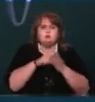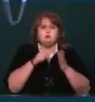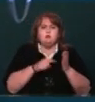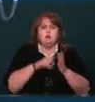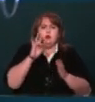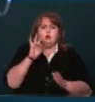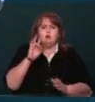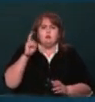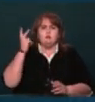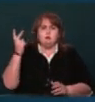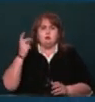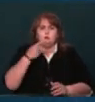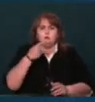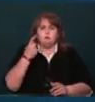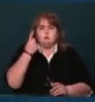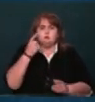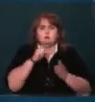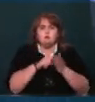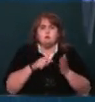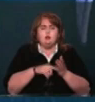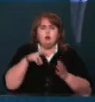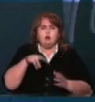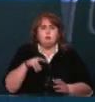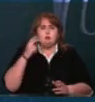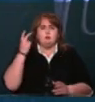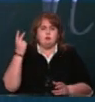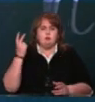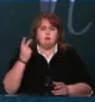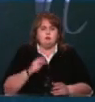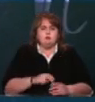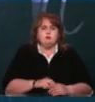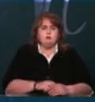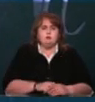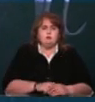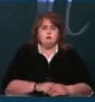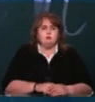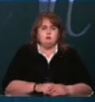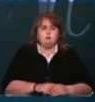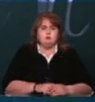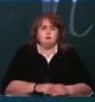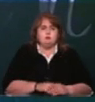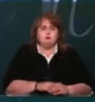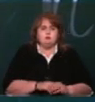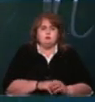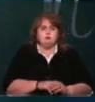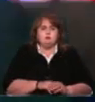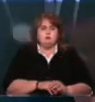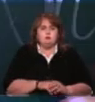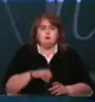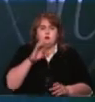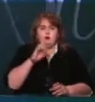n квадрат минус 1 разделить на m квадрат. Ребят, посмотрите, пожалуйста, вот это